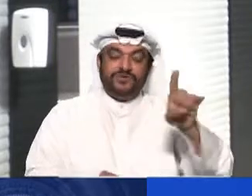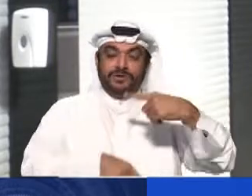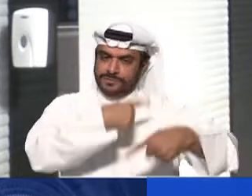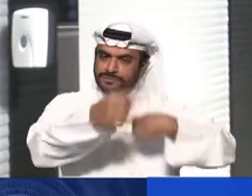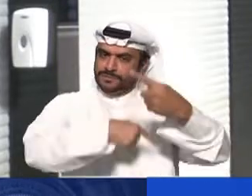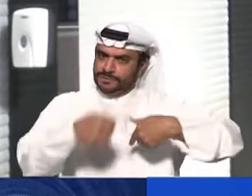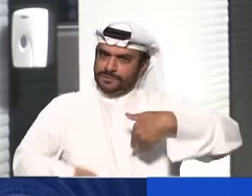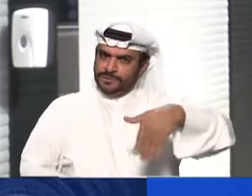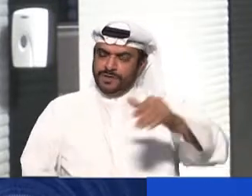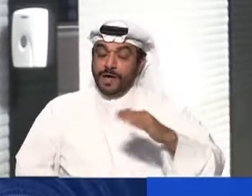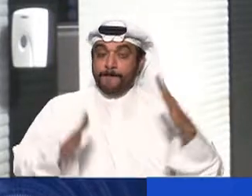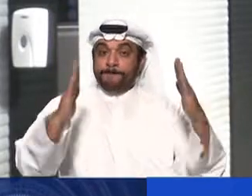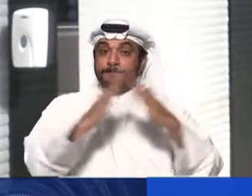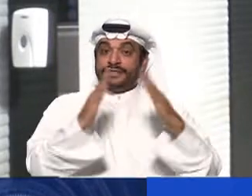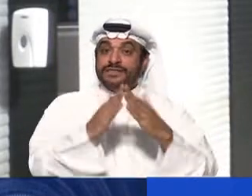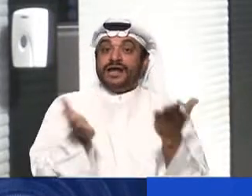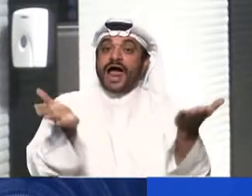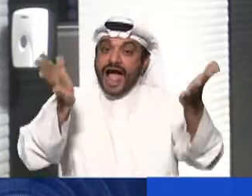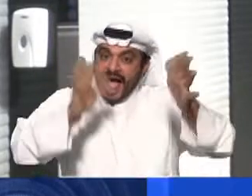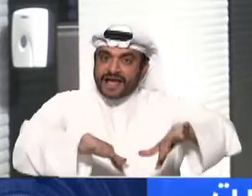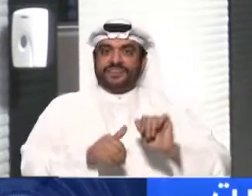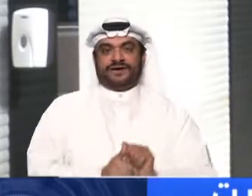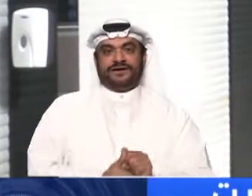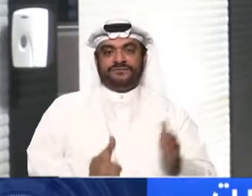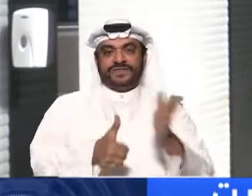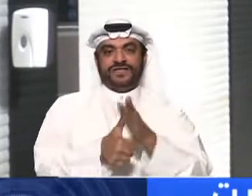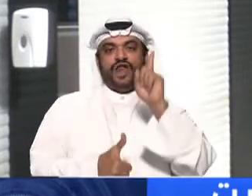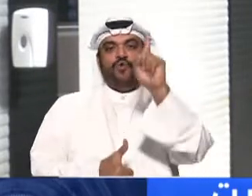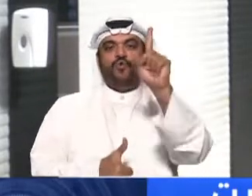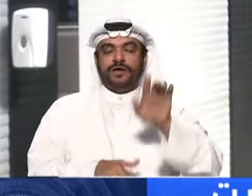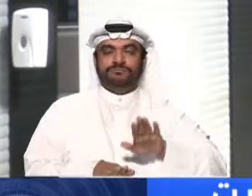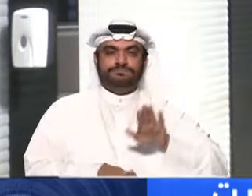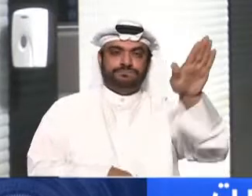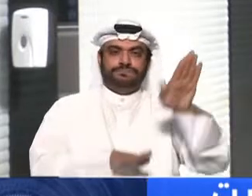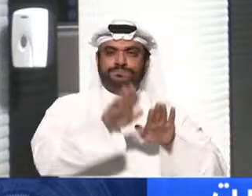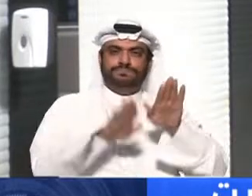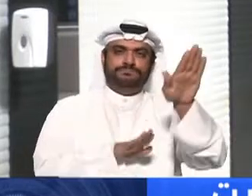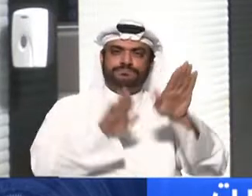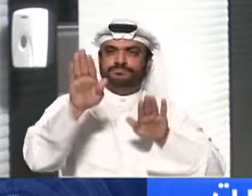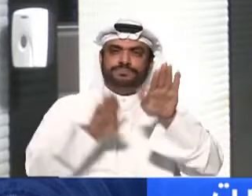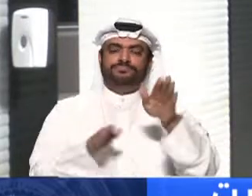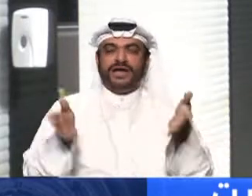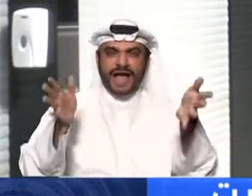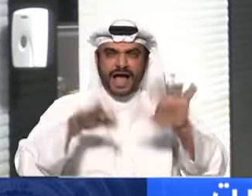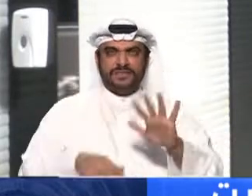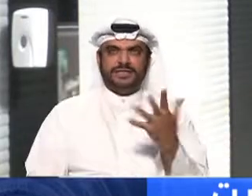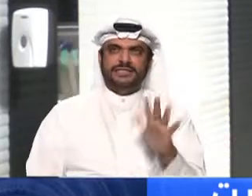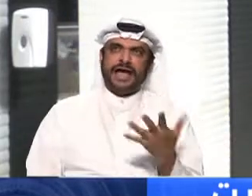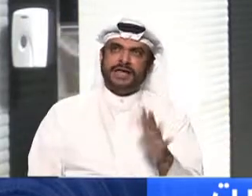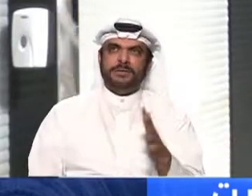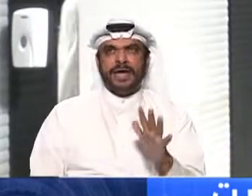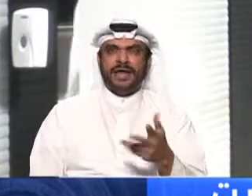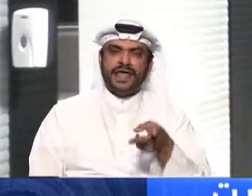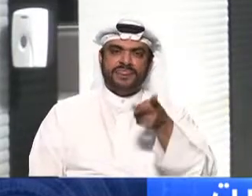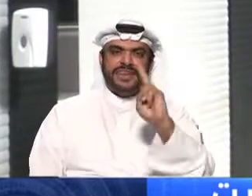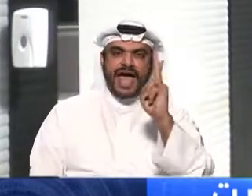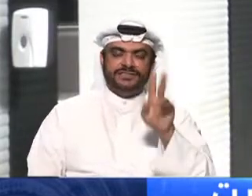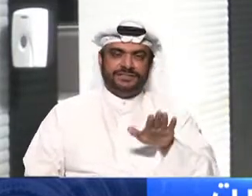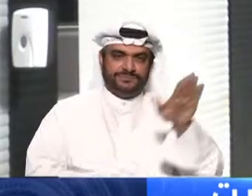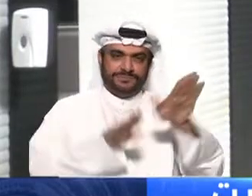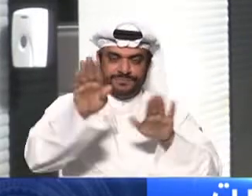زالت جمهورية مصر العربية هي بالمصاف الأول بالرحلات، تقريبا 12 رحلة